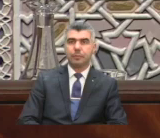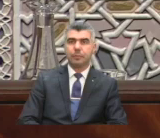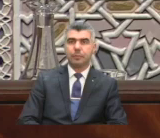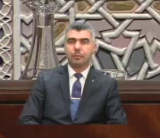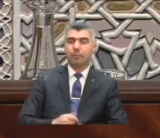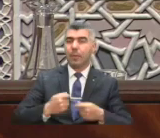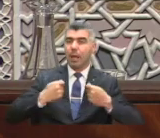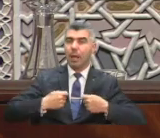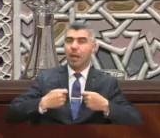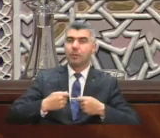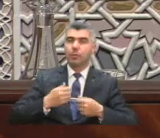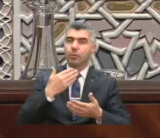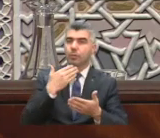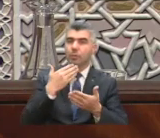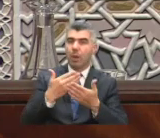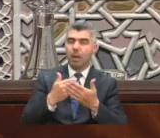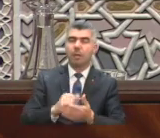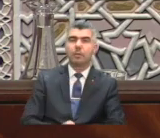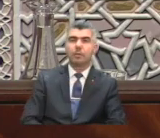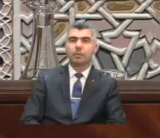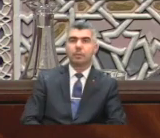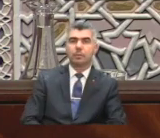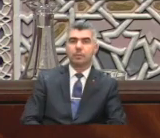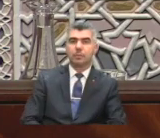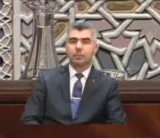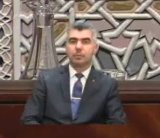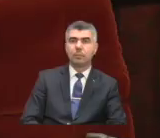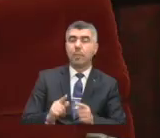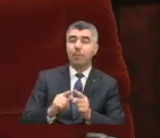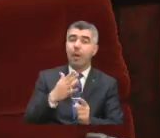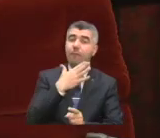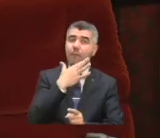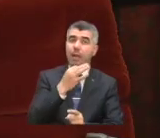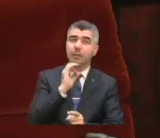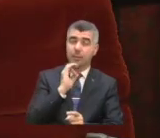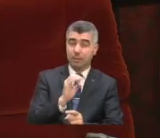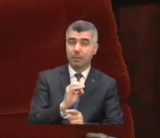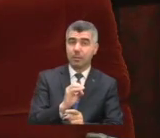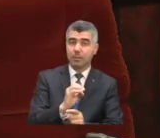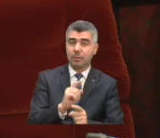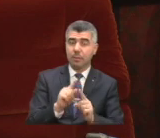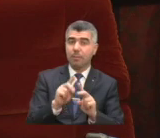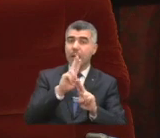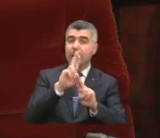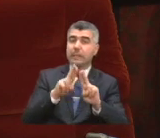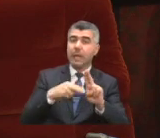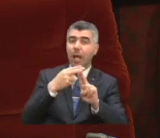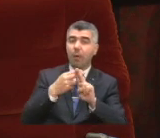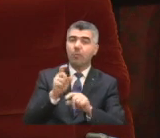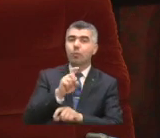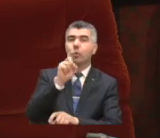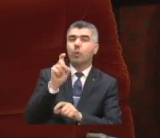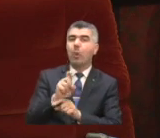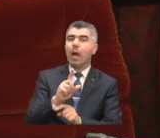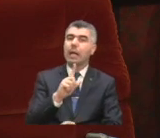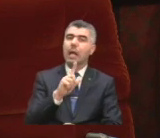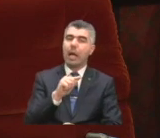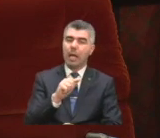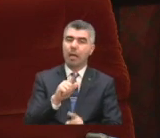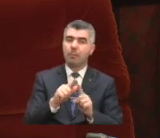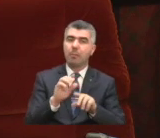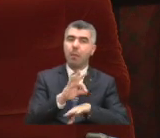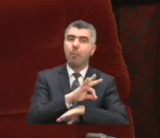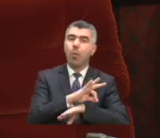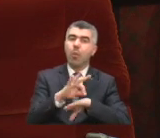الرئيسة، شكرا السيد النائب المحترم، سهلت علي المأمورية لأن الجواب عندك في السؤال. اللي قلتي الوظيفة